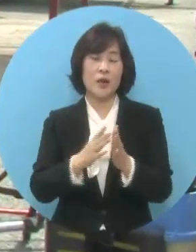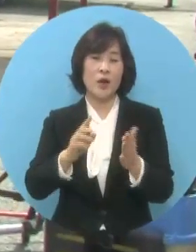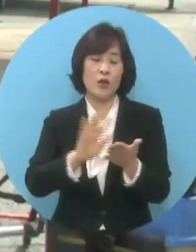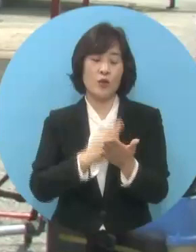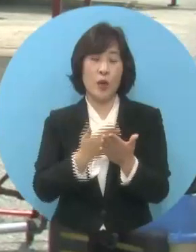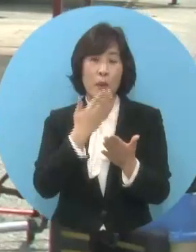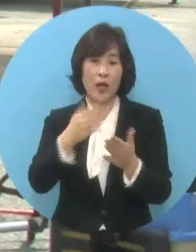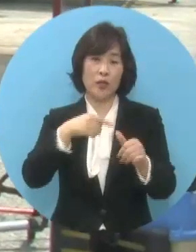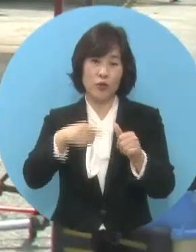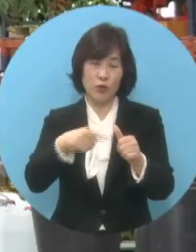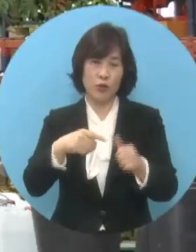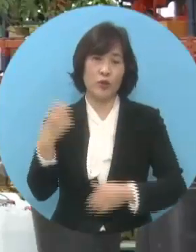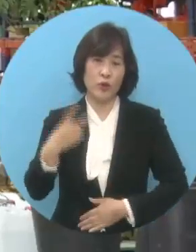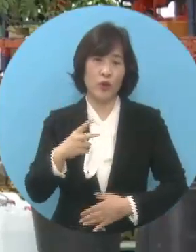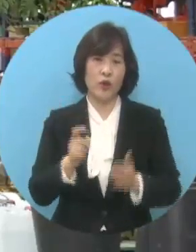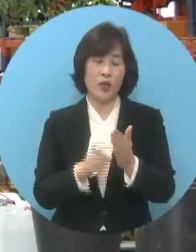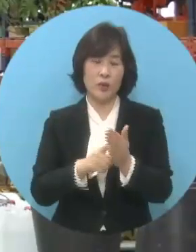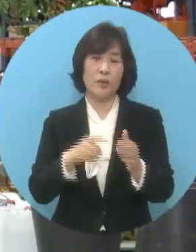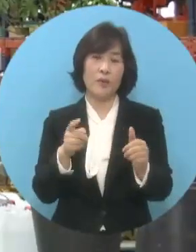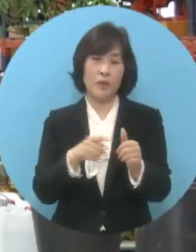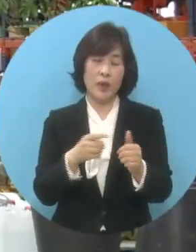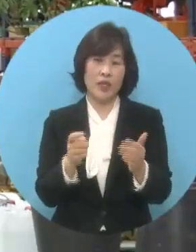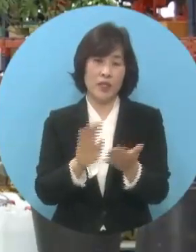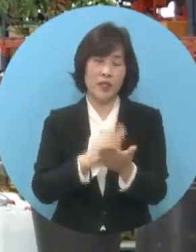수리, 응급 처치 방법, 안전사고 예방